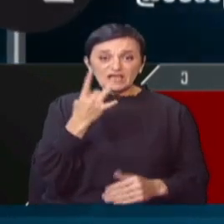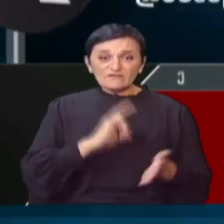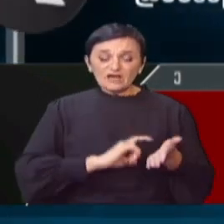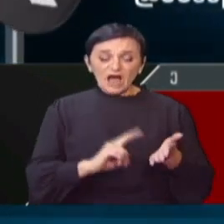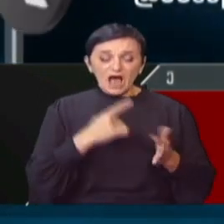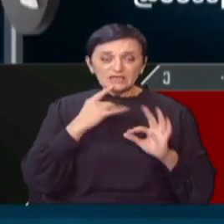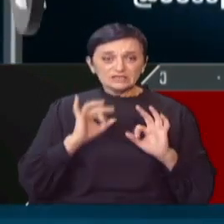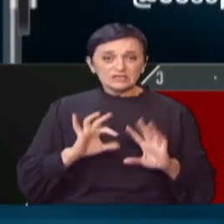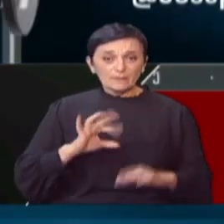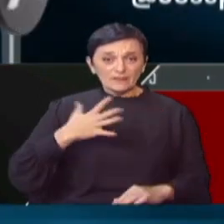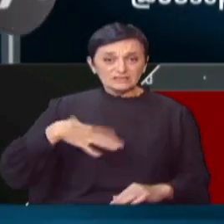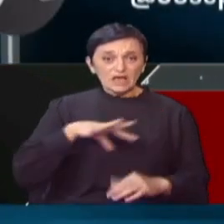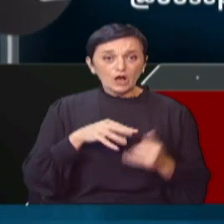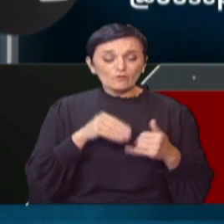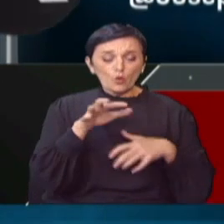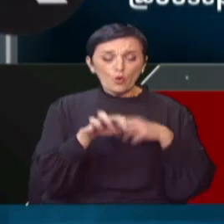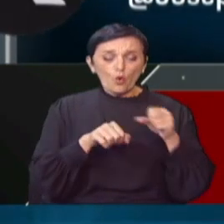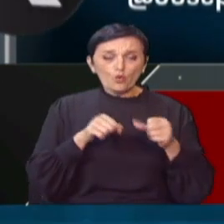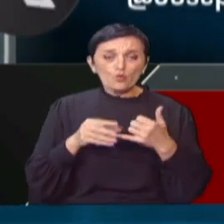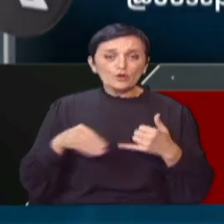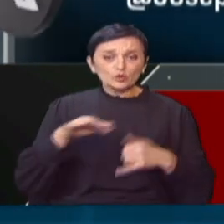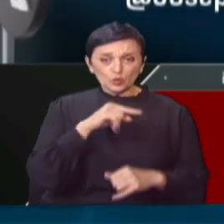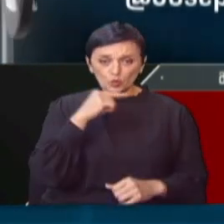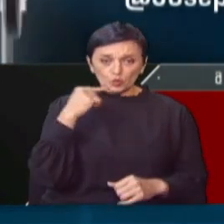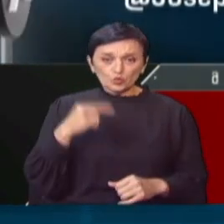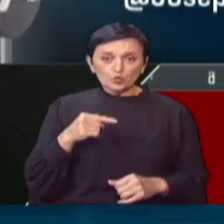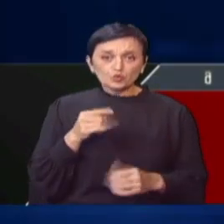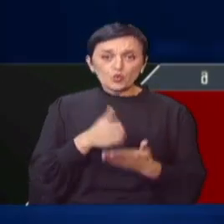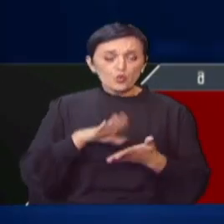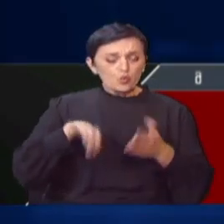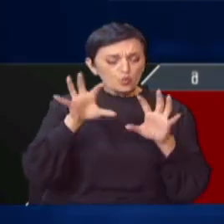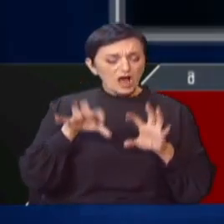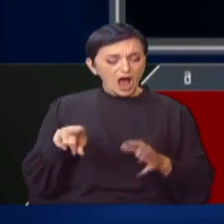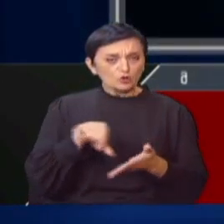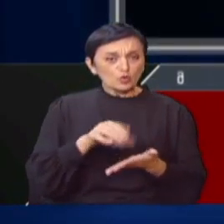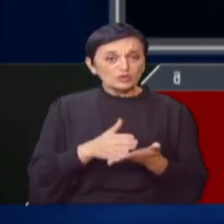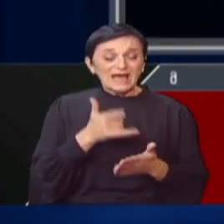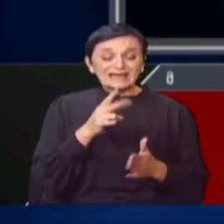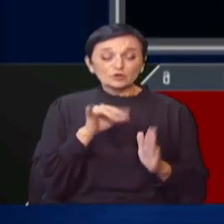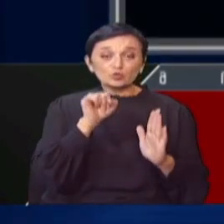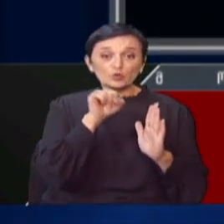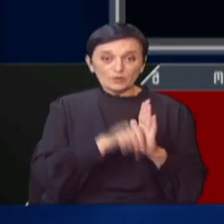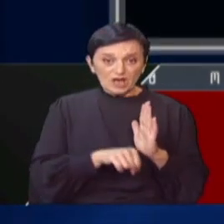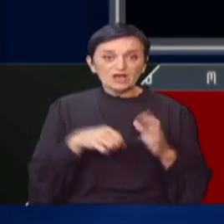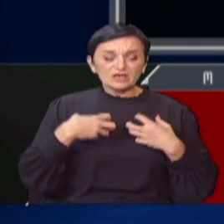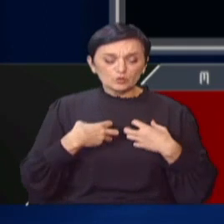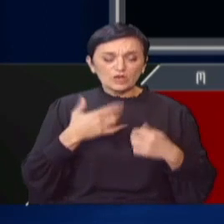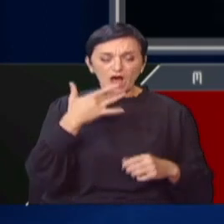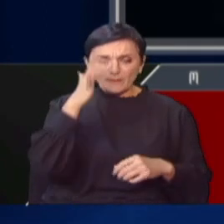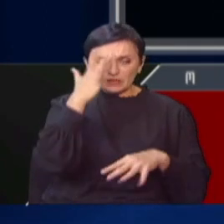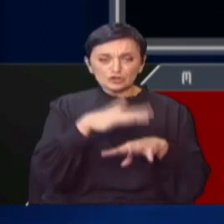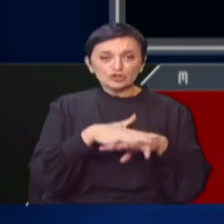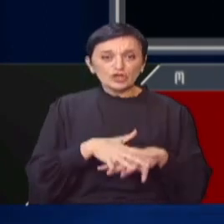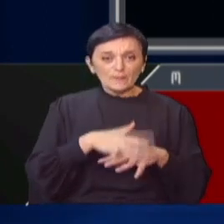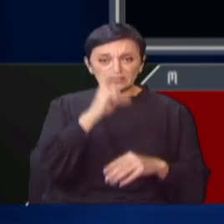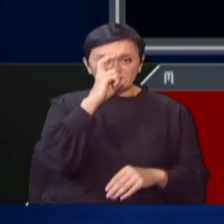გაუსვა ხაზი იმას, რომ საქართველოს ოკუპირებულ ტერიტორიებზე რუსეთის ყოფნა უკანონოა. თამაზ გინტურის მკვლელობა დაგმო ამერიკის შეერთებული